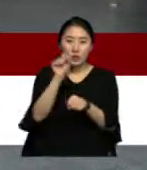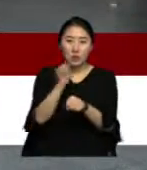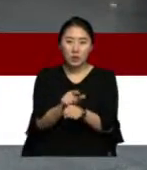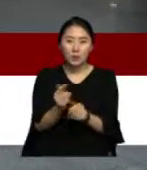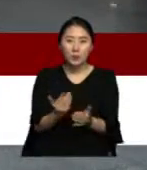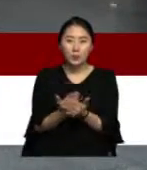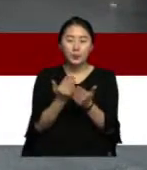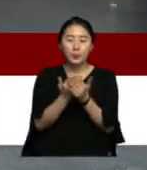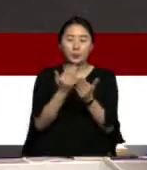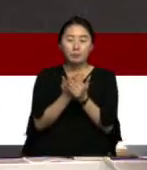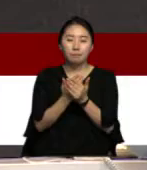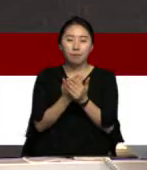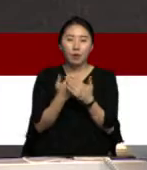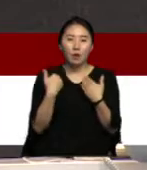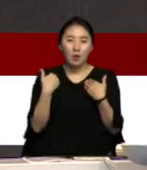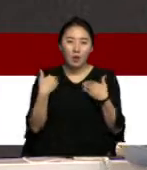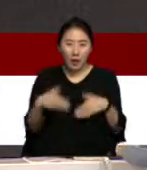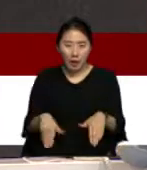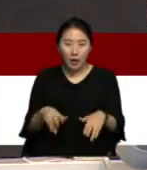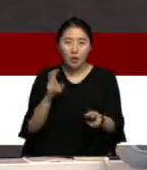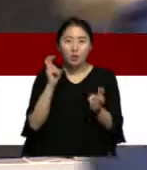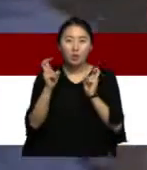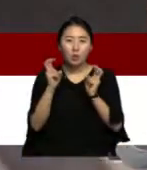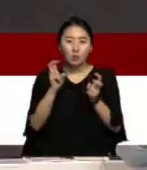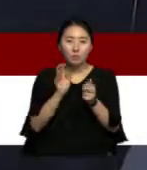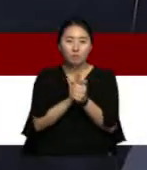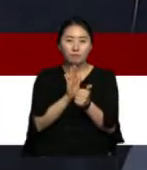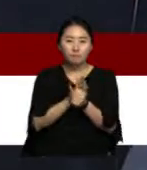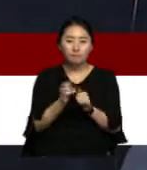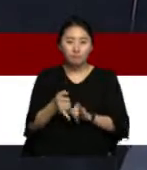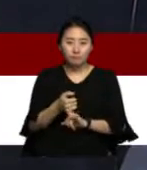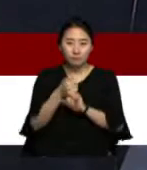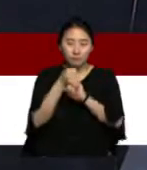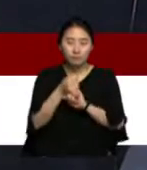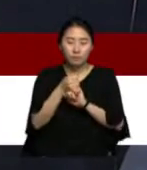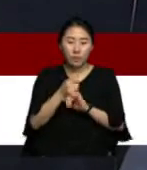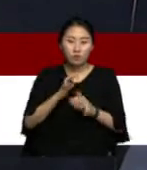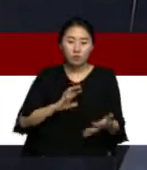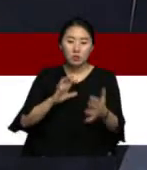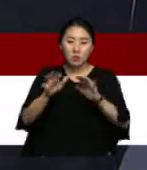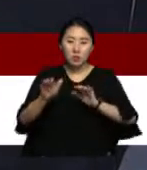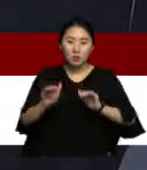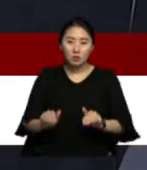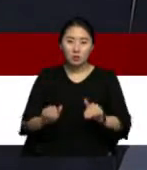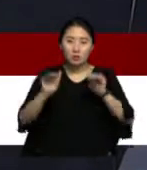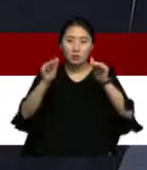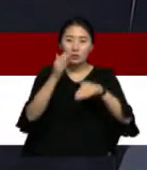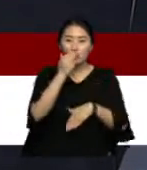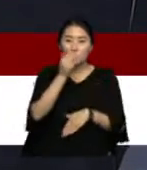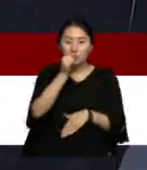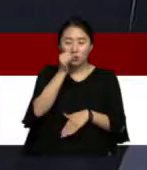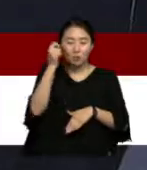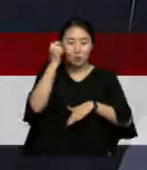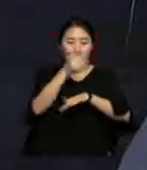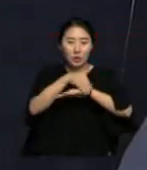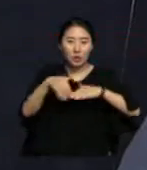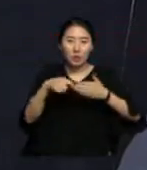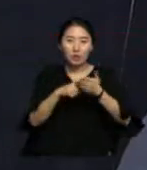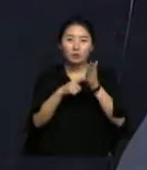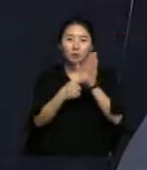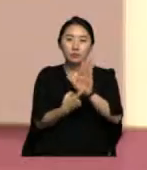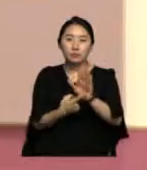산업 지원과 영세업체 지원을 약속했습니다. 봉제산업이 국제적으로 성장할 수 있도록 한다는 구상도